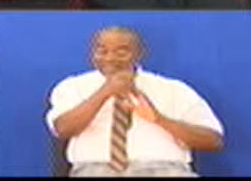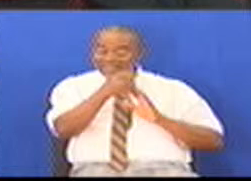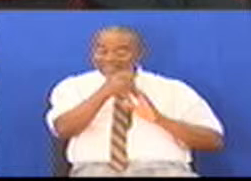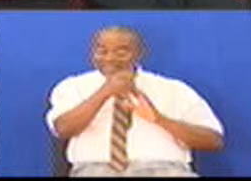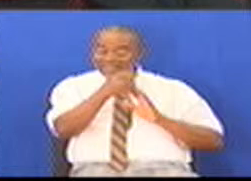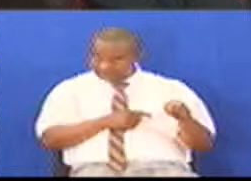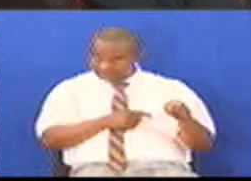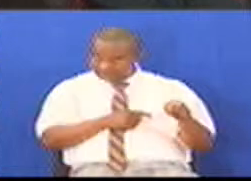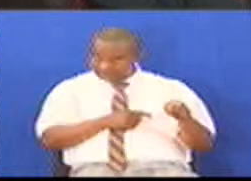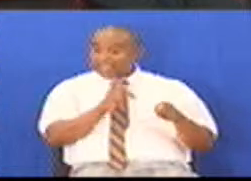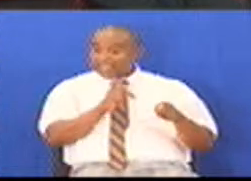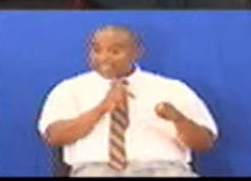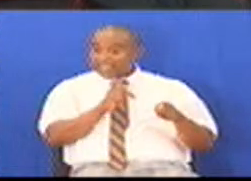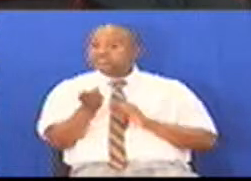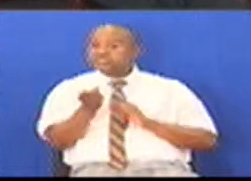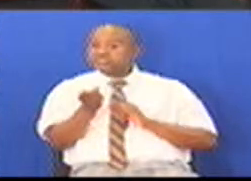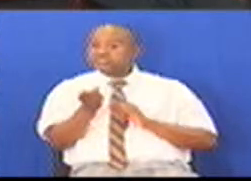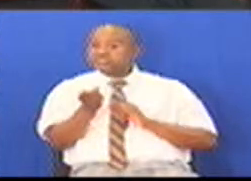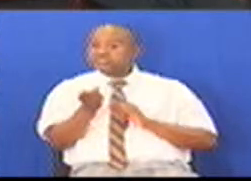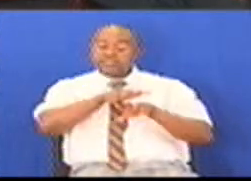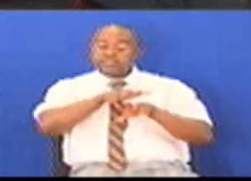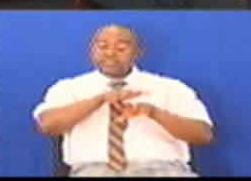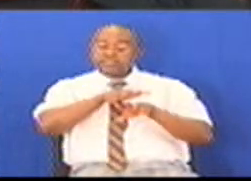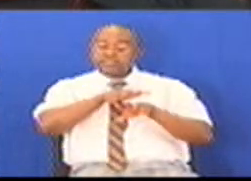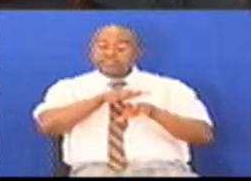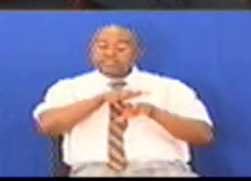TRA amebainisha katika uamuzi wake.